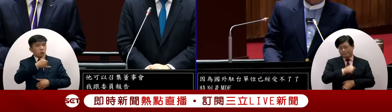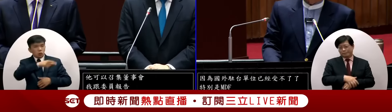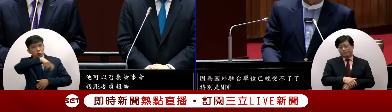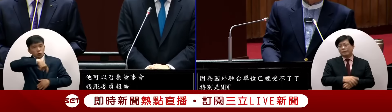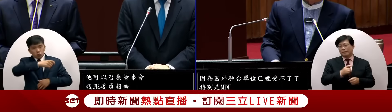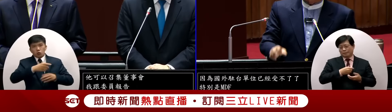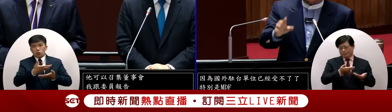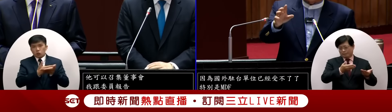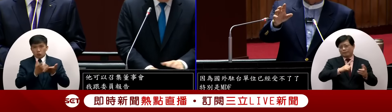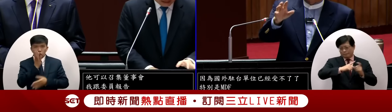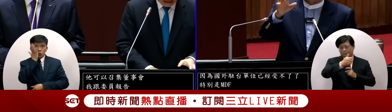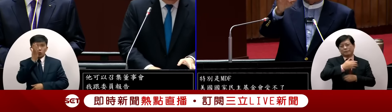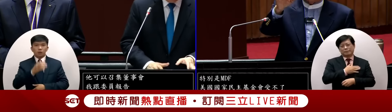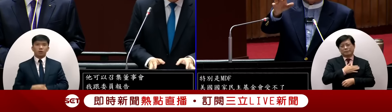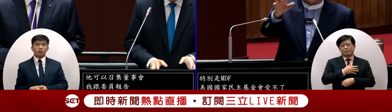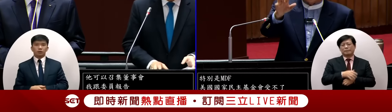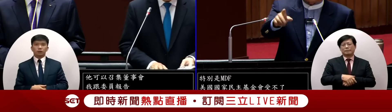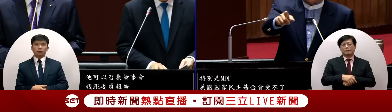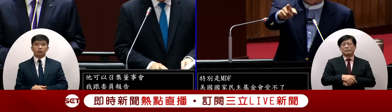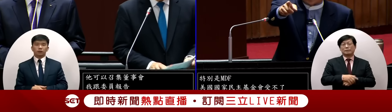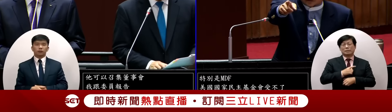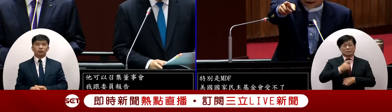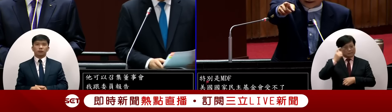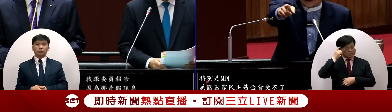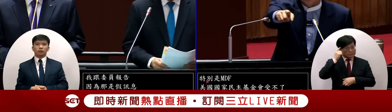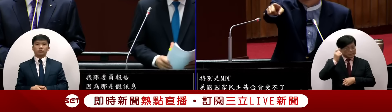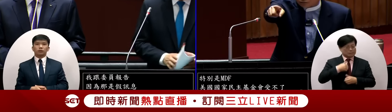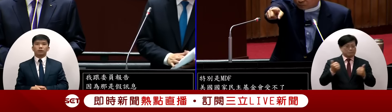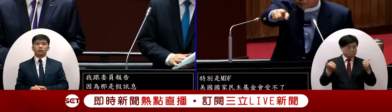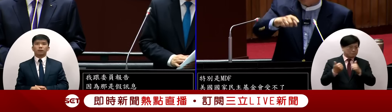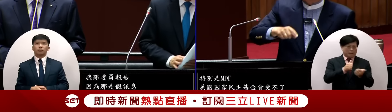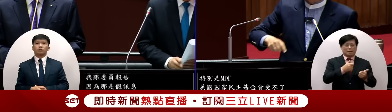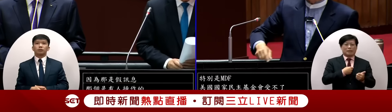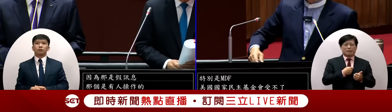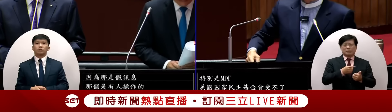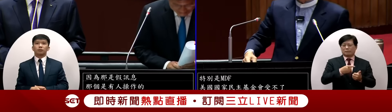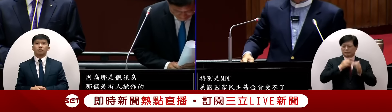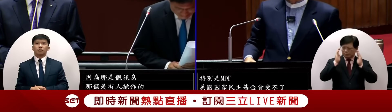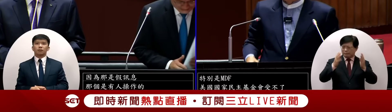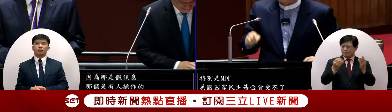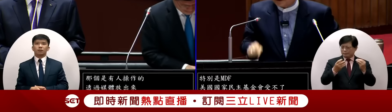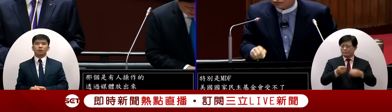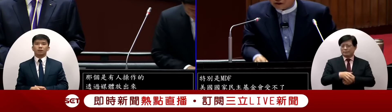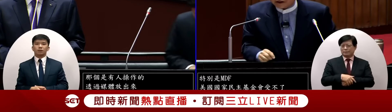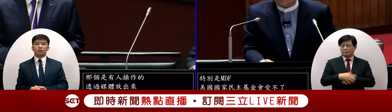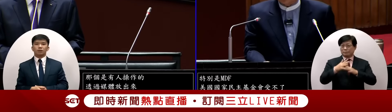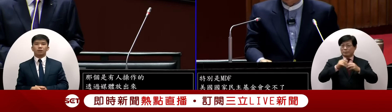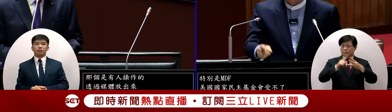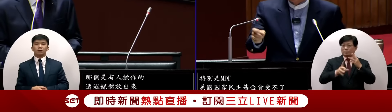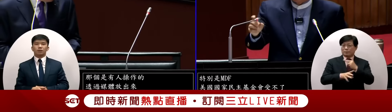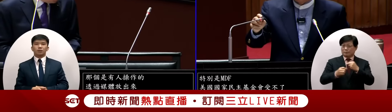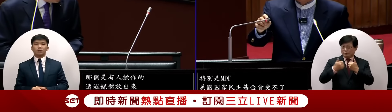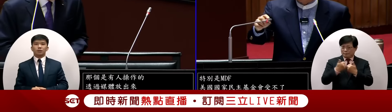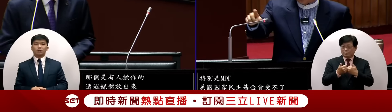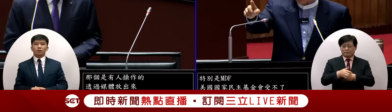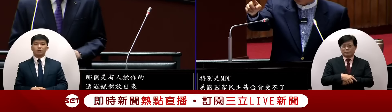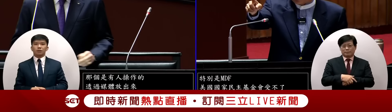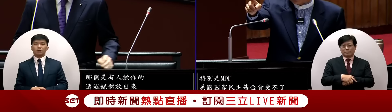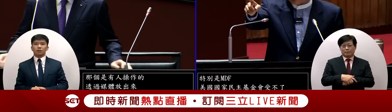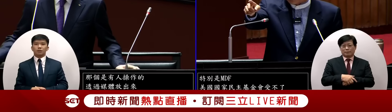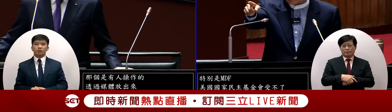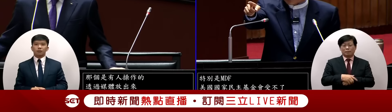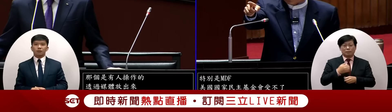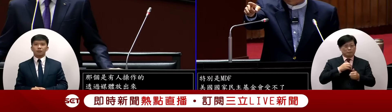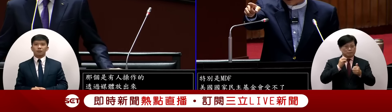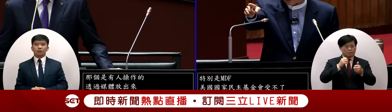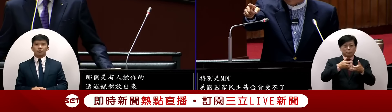你请回吧，我都知道。你只要想当官，想取代他，不好好认真努力了。民主基金会部长，你听我一